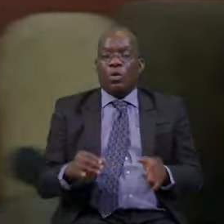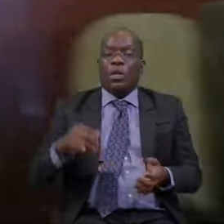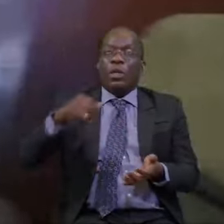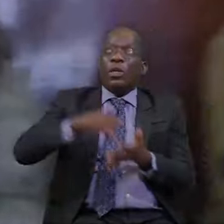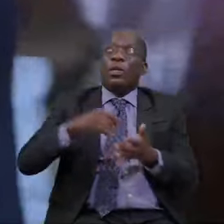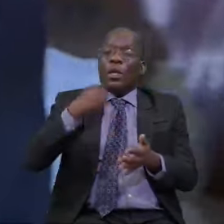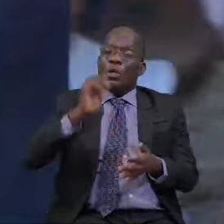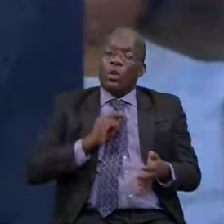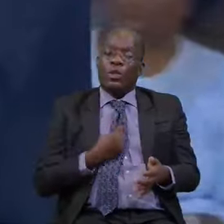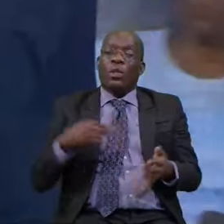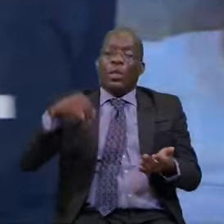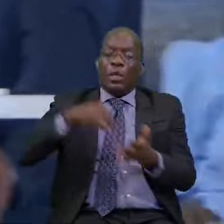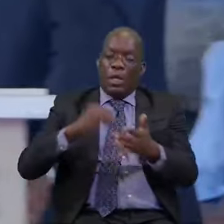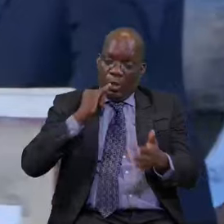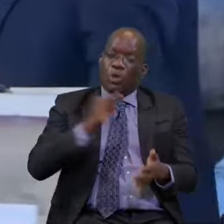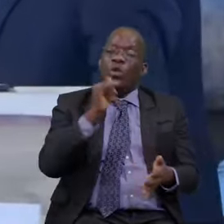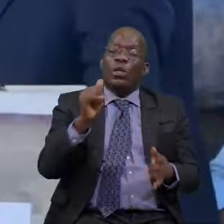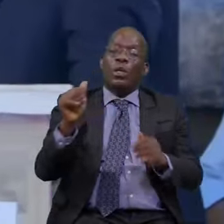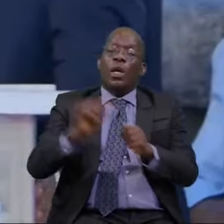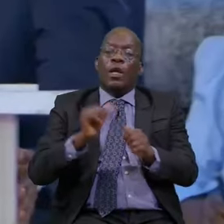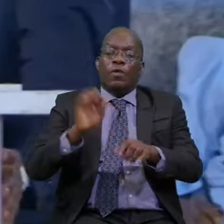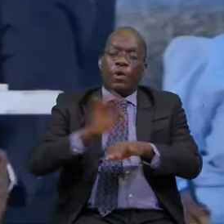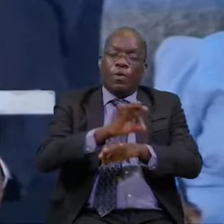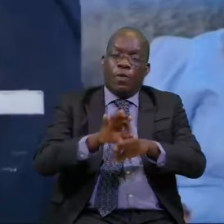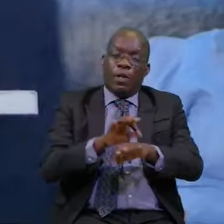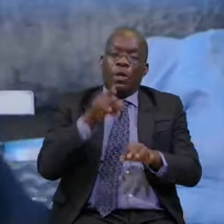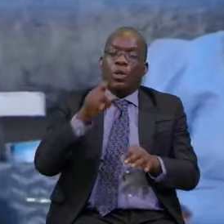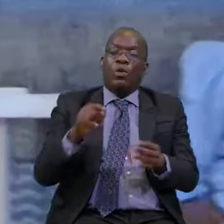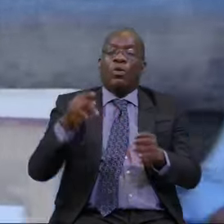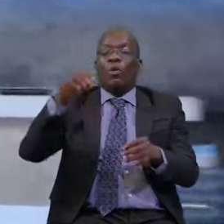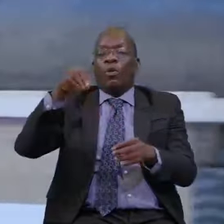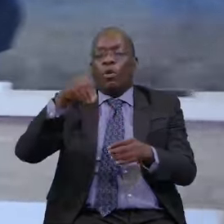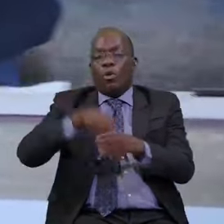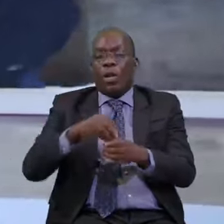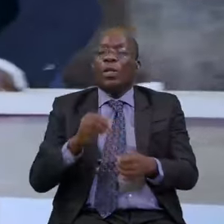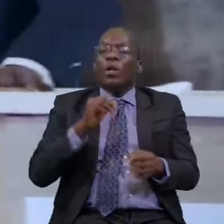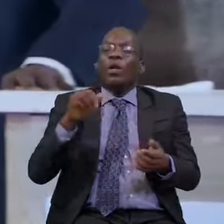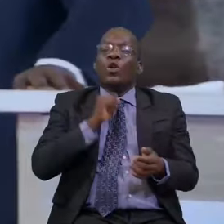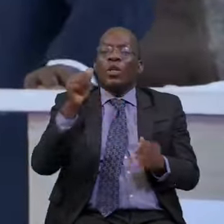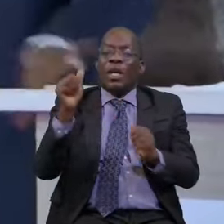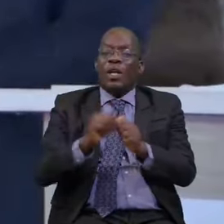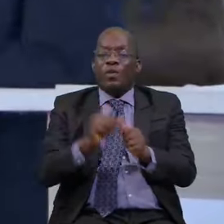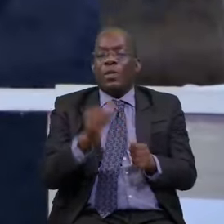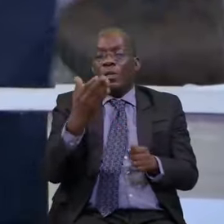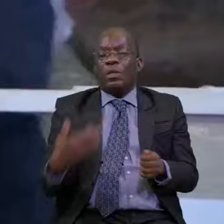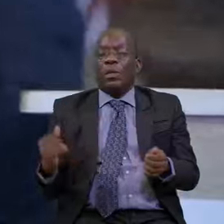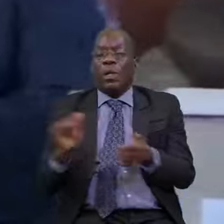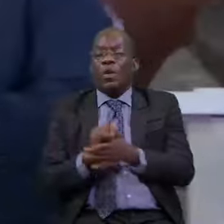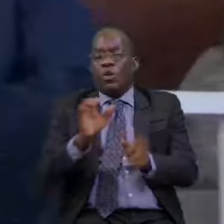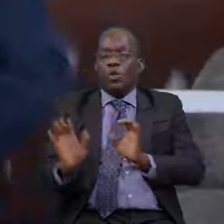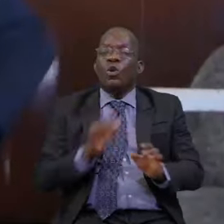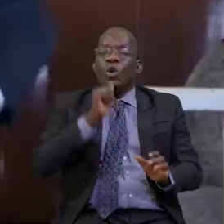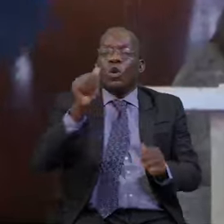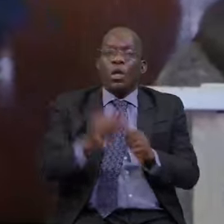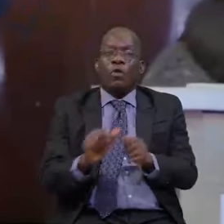pas chaque champ, ce n'est que vous avez, ce n'est pas chaque projet que vous avez, ce n'est pas chaque